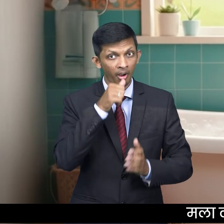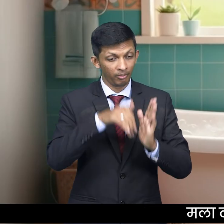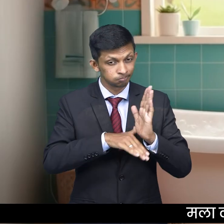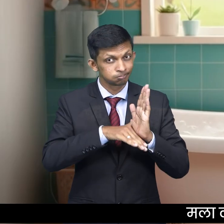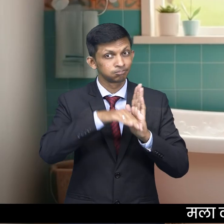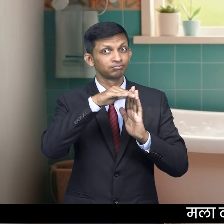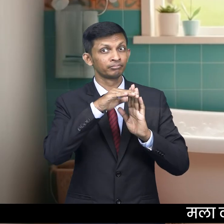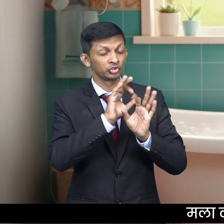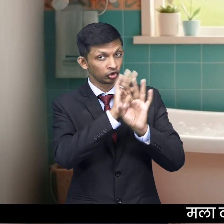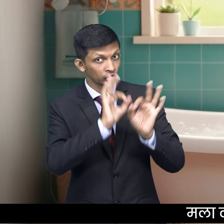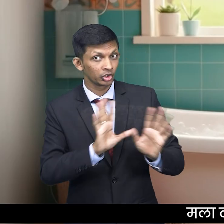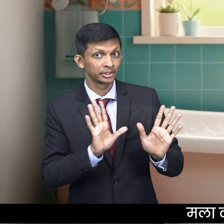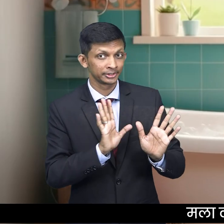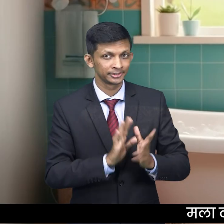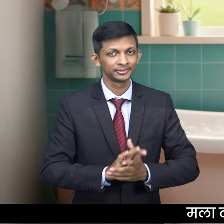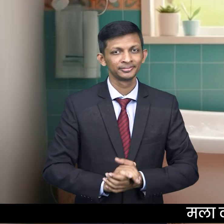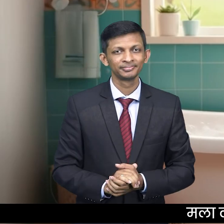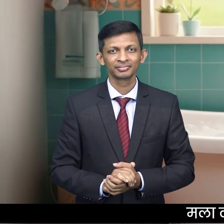मला लवकर भांडे भरावी लागतील.